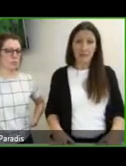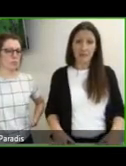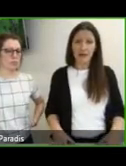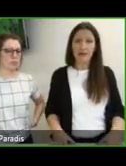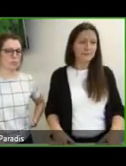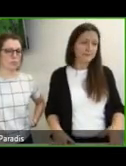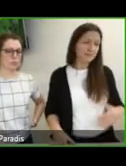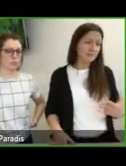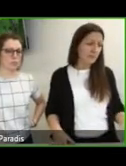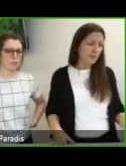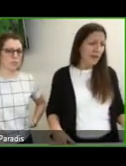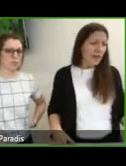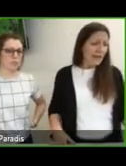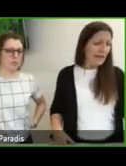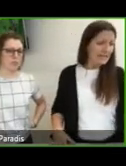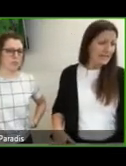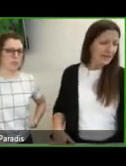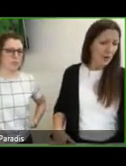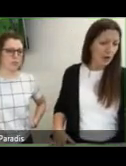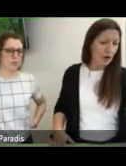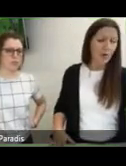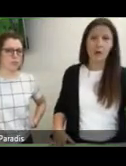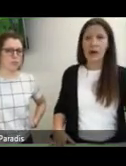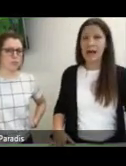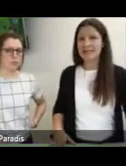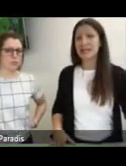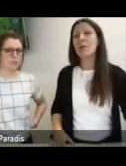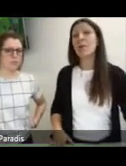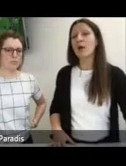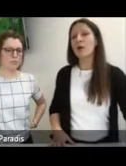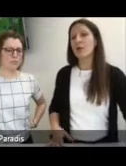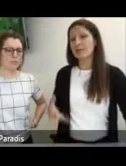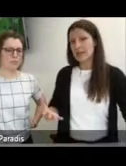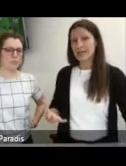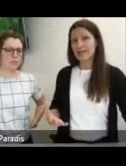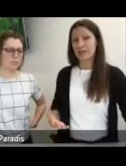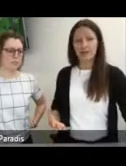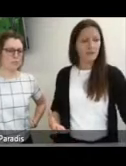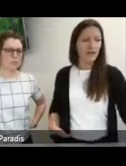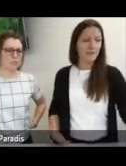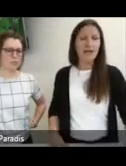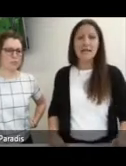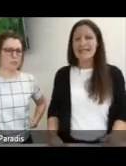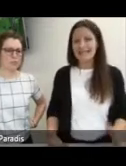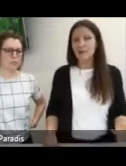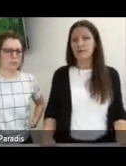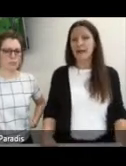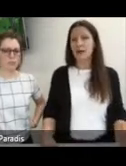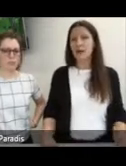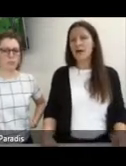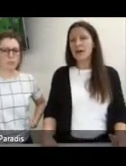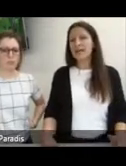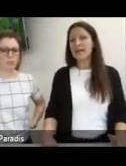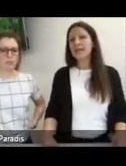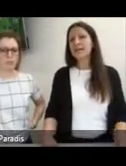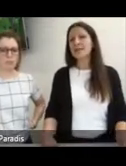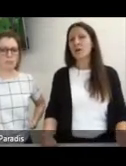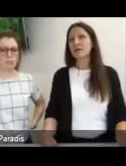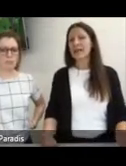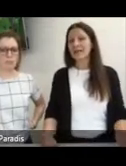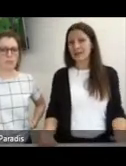de la nouvelle. Et à cette époque-là, c'est à ce moment-là qu'on va essayer de questionner finalement cette nouvelle-là, quelle